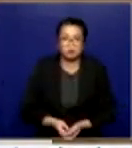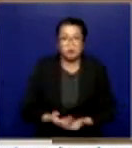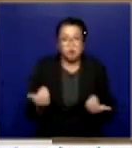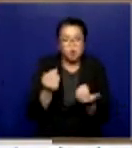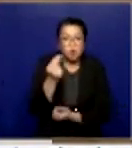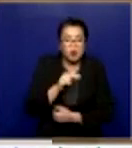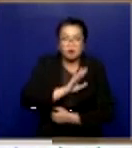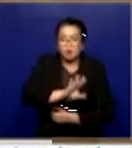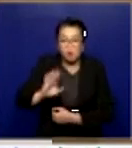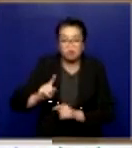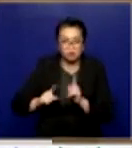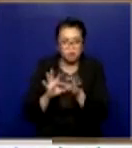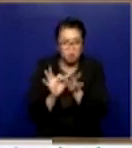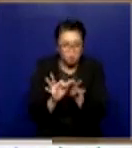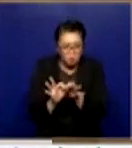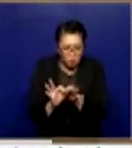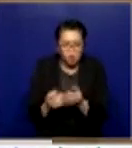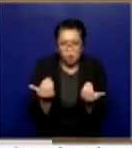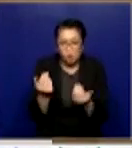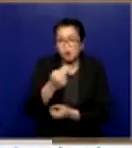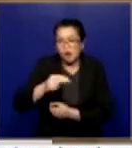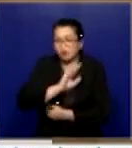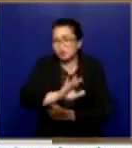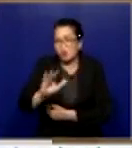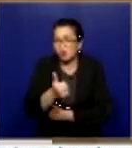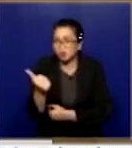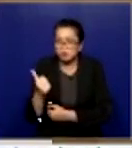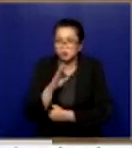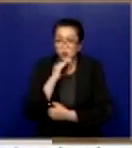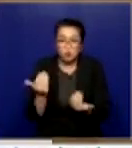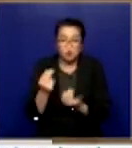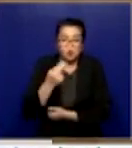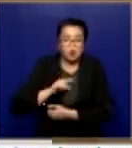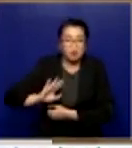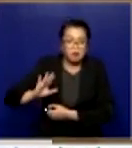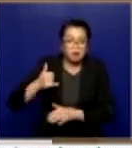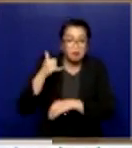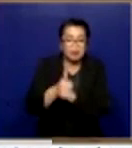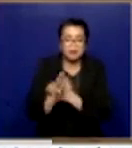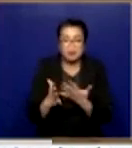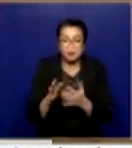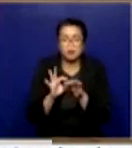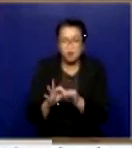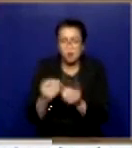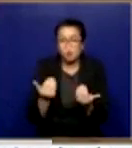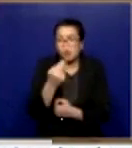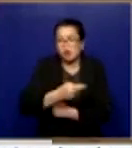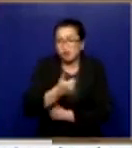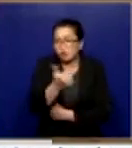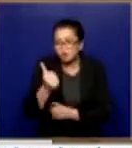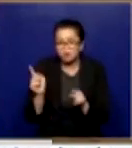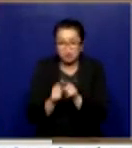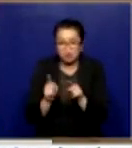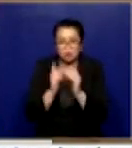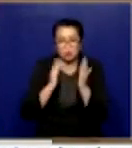ใช่ร้านท่านแต่ท่านต้องห่วงลูกหลานพูดเขาด้วยถ้าลูกหลานทำอะไรไปถ้าหวงหลายคนนี้ก็ไปด้วยนั่นแหละครับ